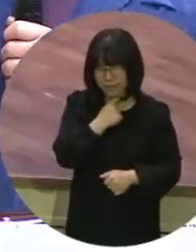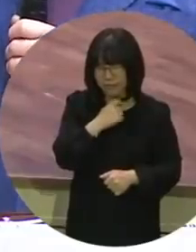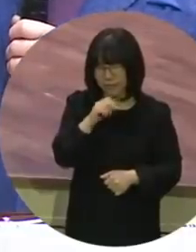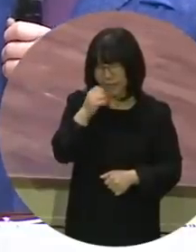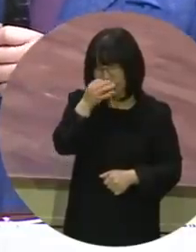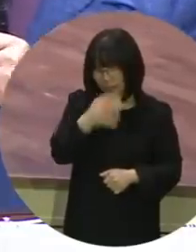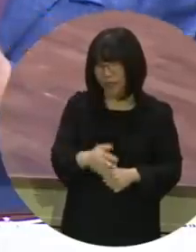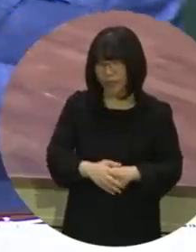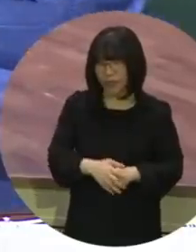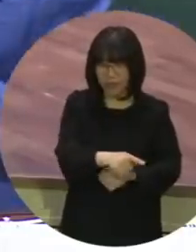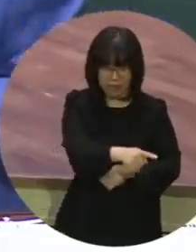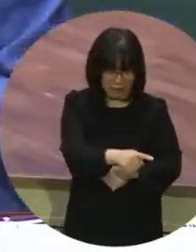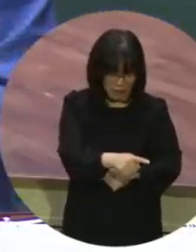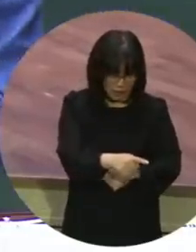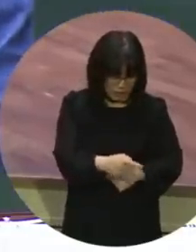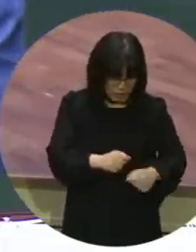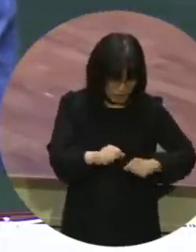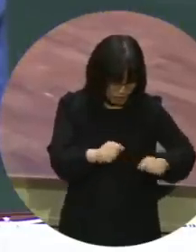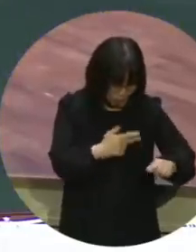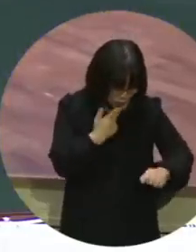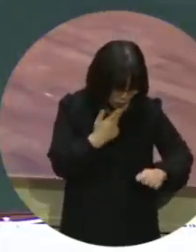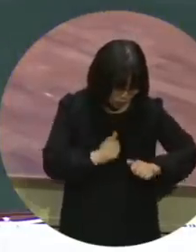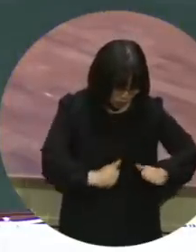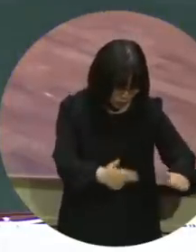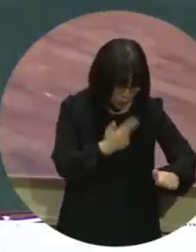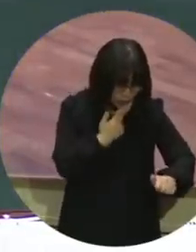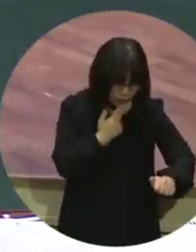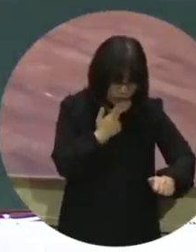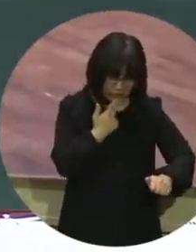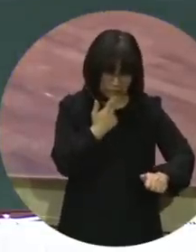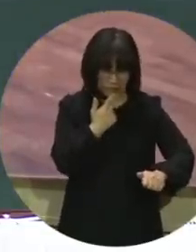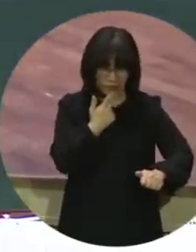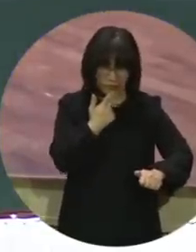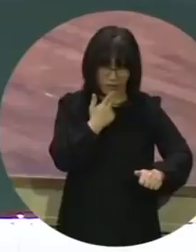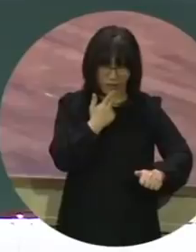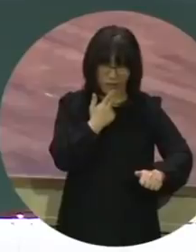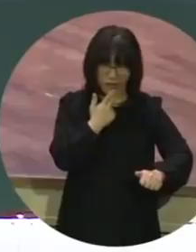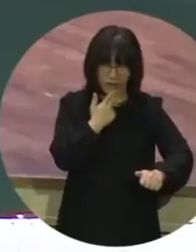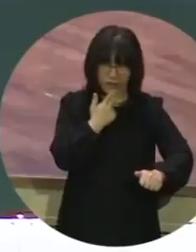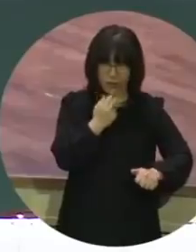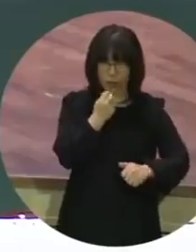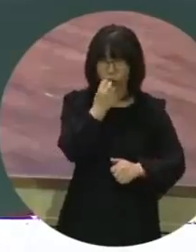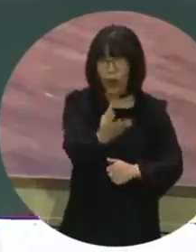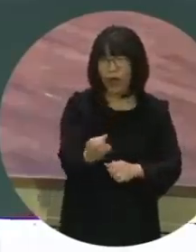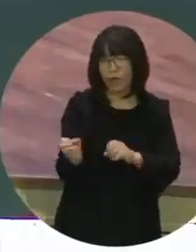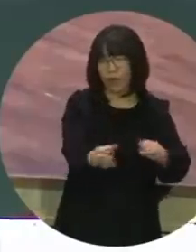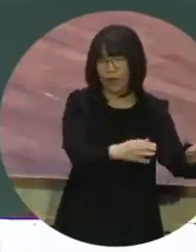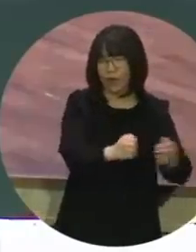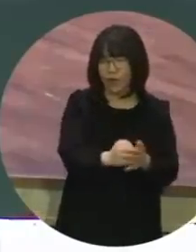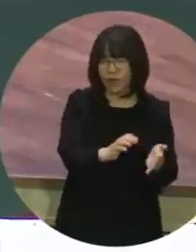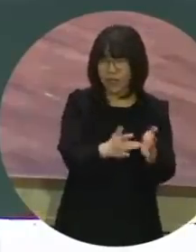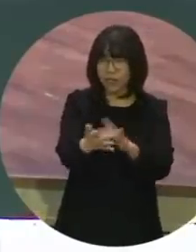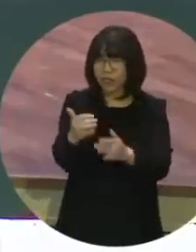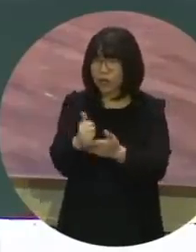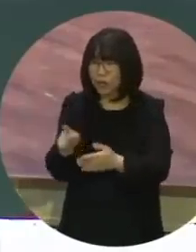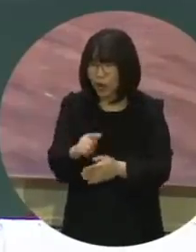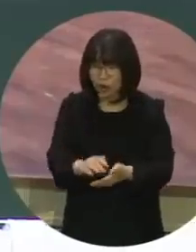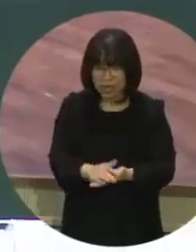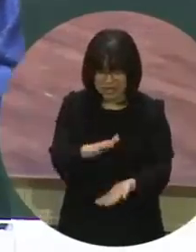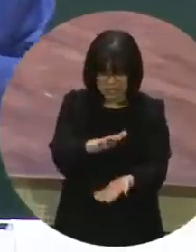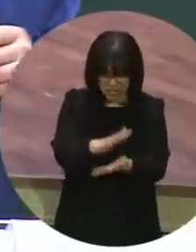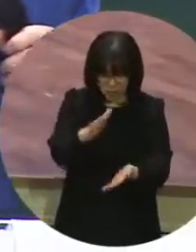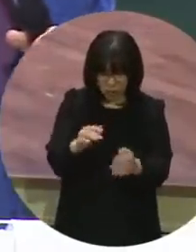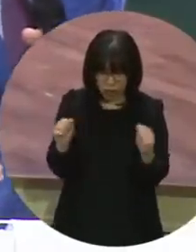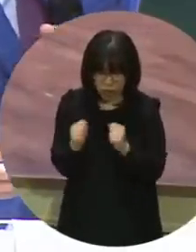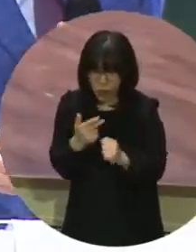있는지 없는지 미지근하면 내가 뭐라 그랬어요? 예수님 뭐라 했어요? 내가 어쩐다고? 토해버린다. 잘